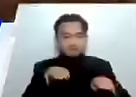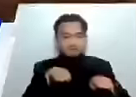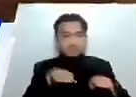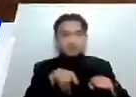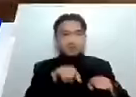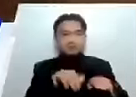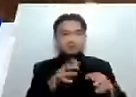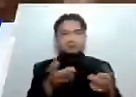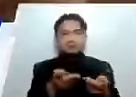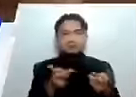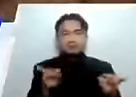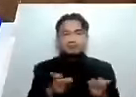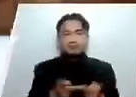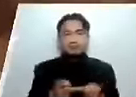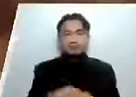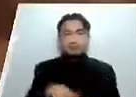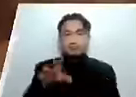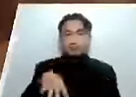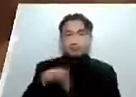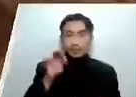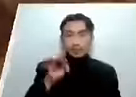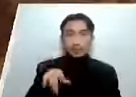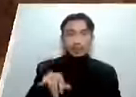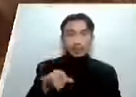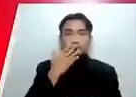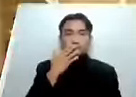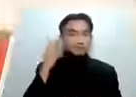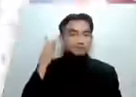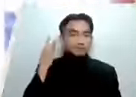nilang iron ang nakitang pulbos.